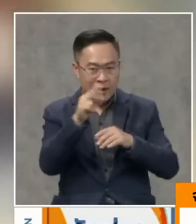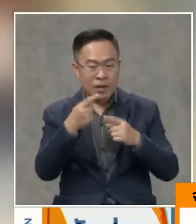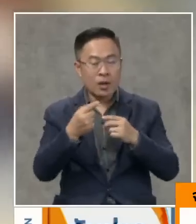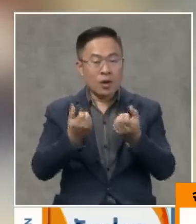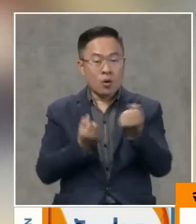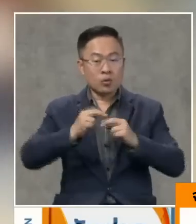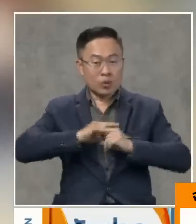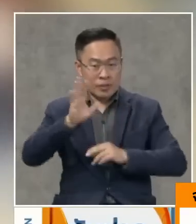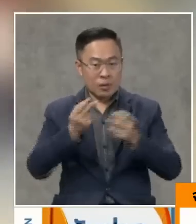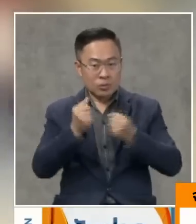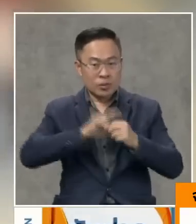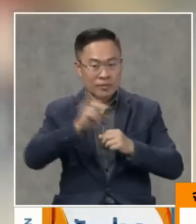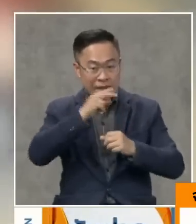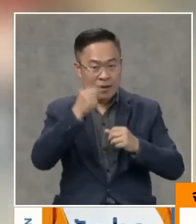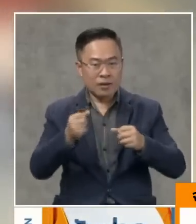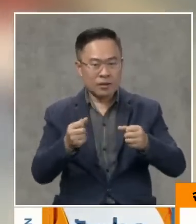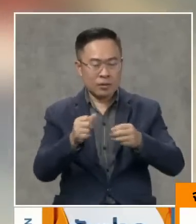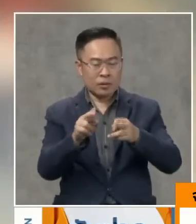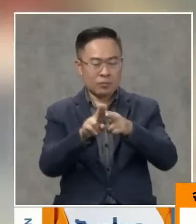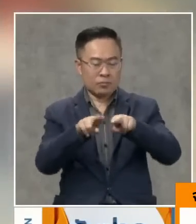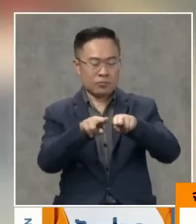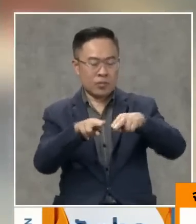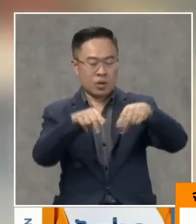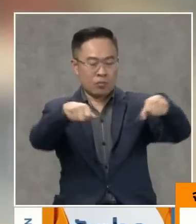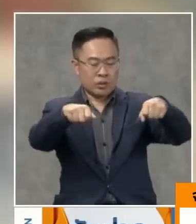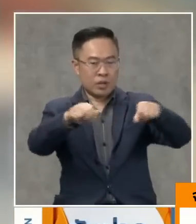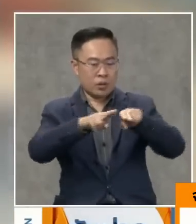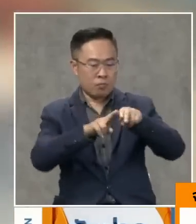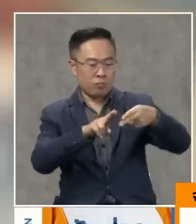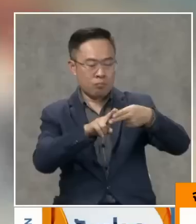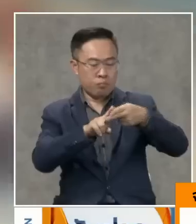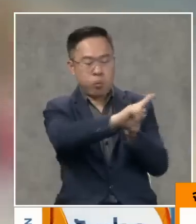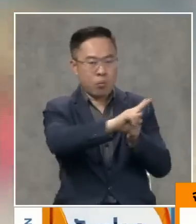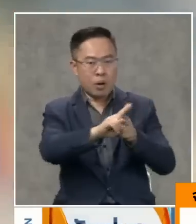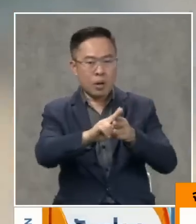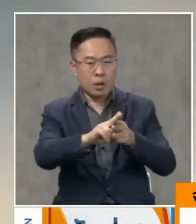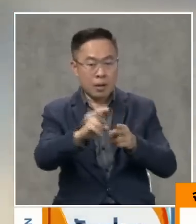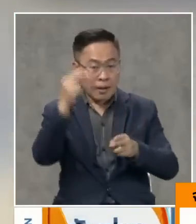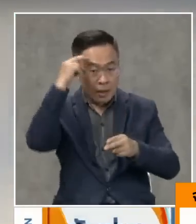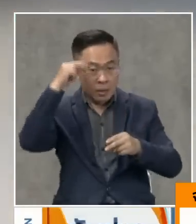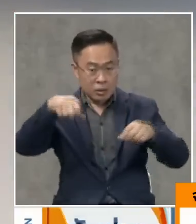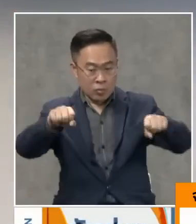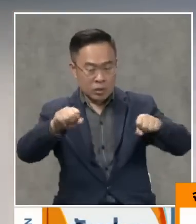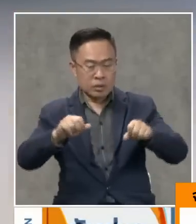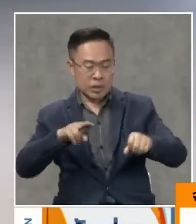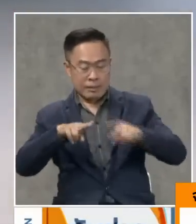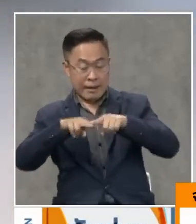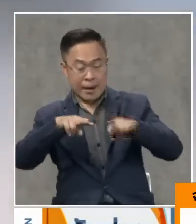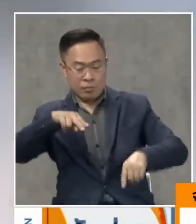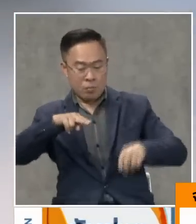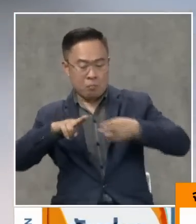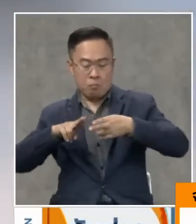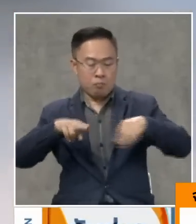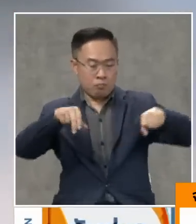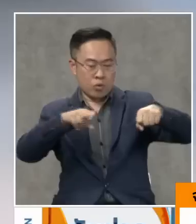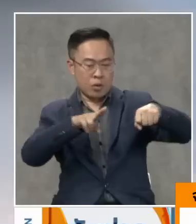ะใช้ขาคู่แบบนี้แหละค่ะถีบทีเดียวที่ปลดอยู่ที่คอรถเนี่ยโอ้เรียบร้อยค่ะ